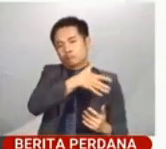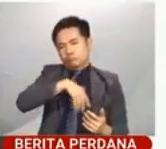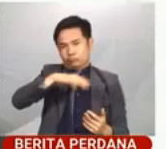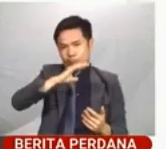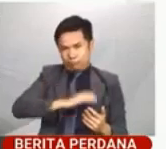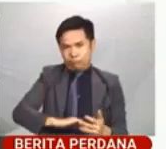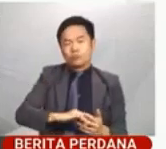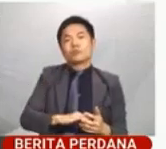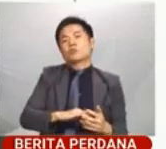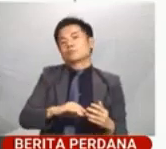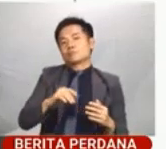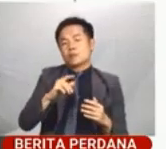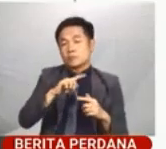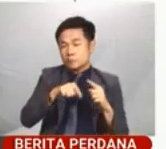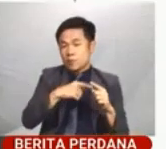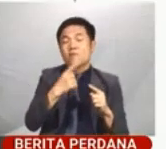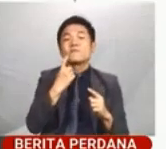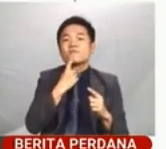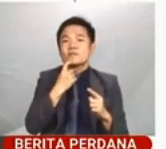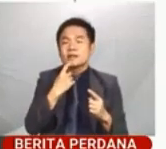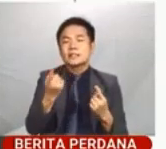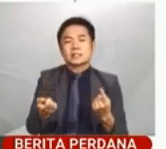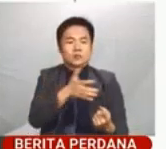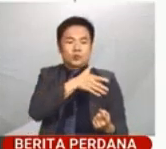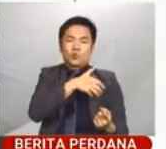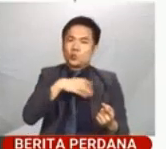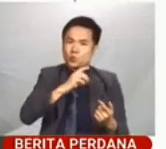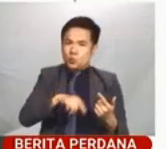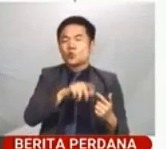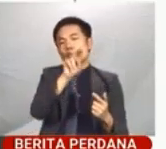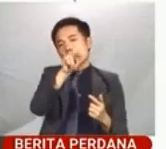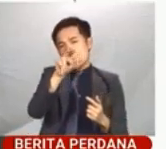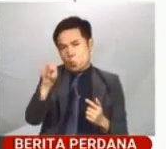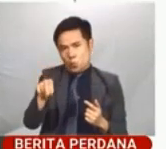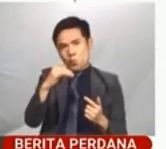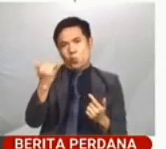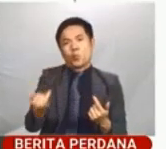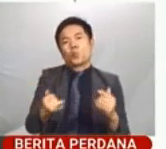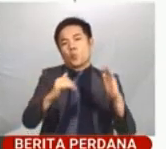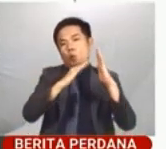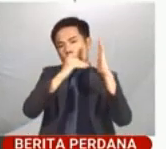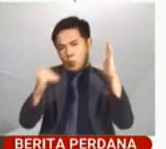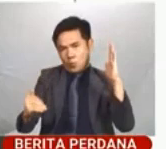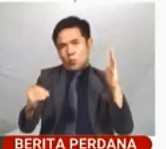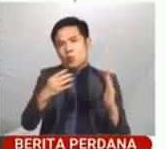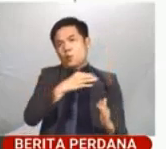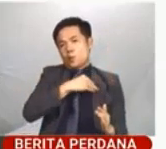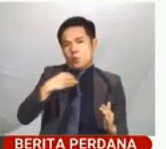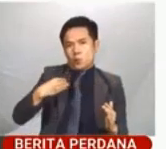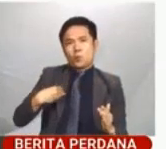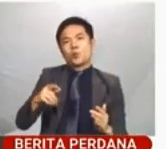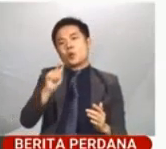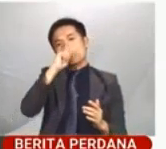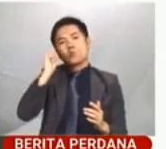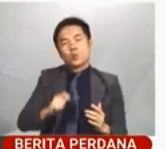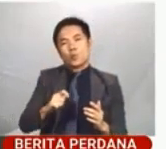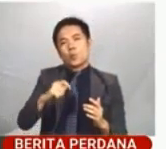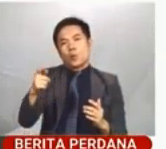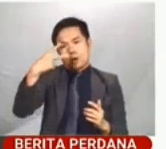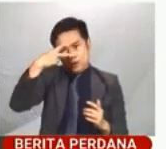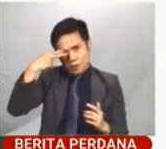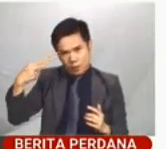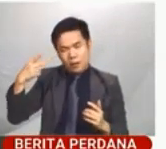osvia Montenegro Finland you cream swissland nowe Maldives Pollen hungry between